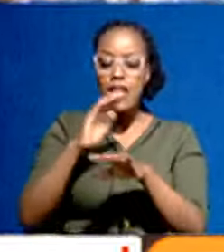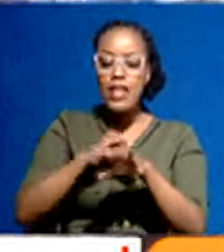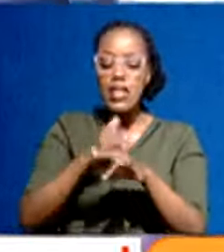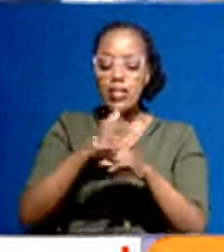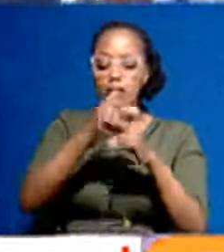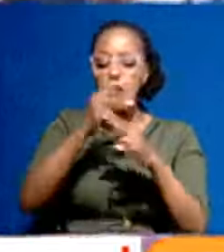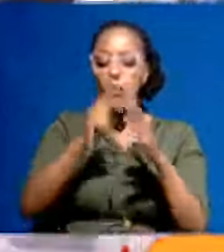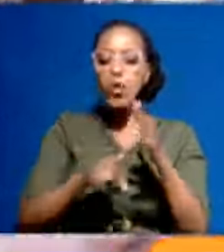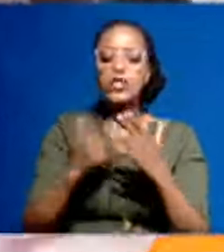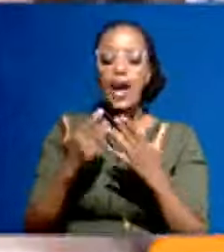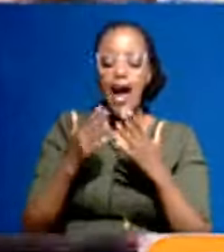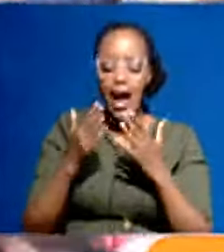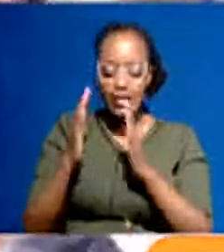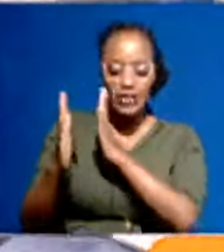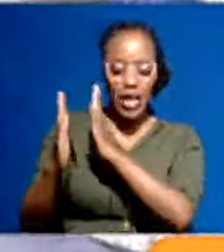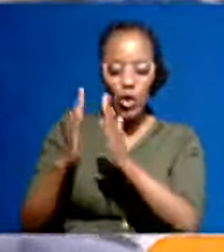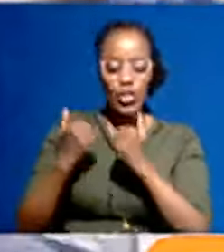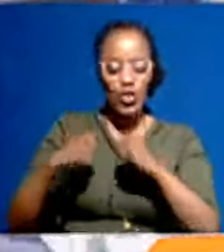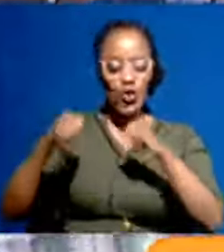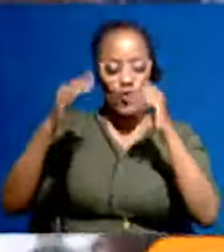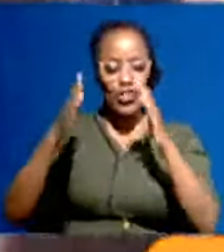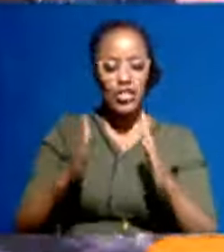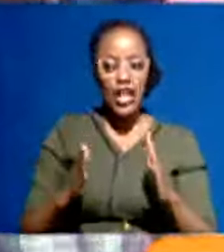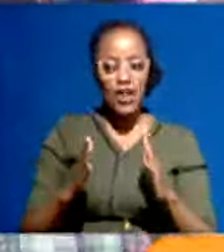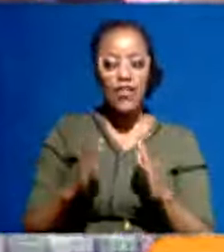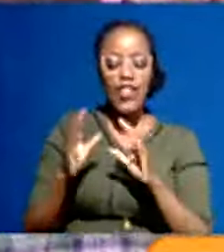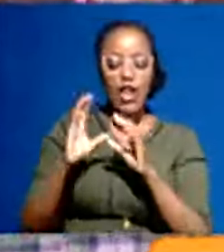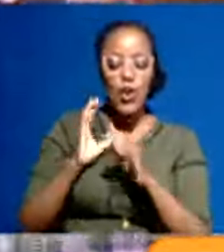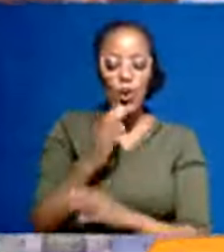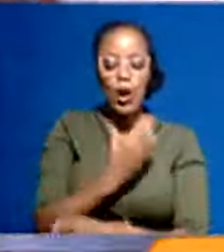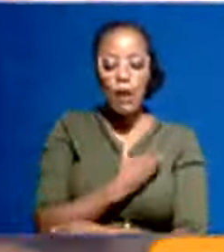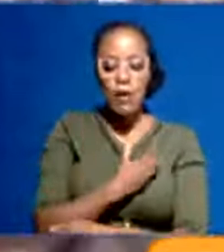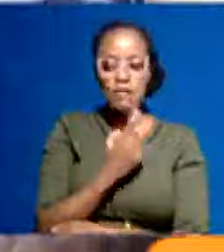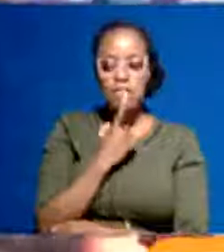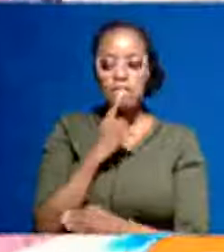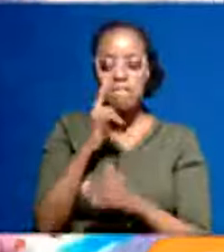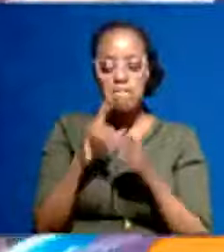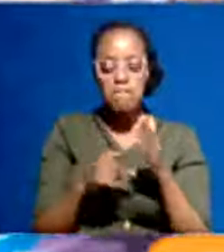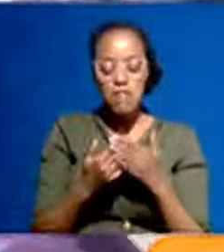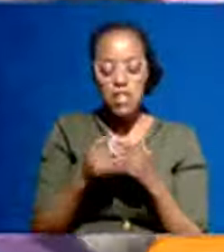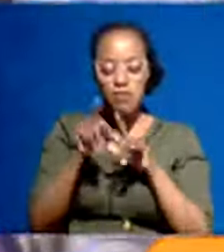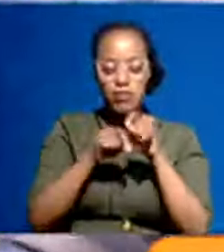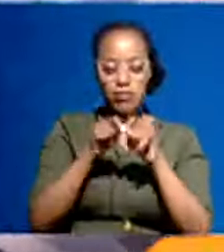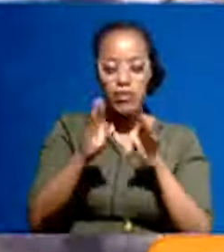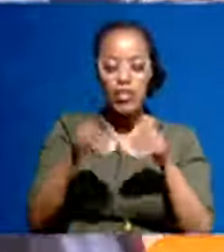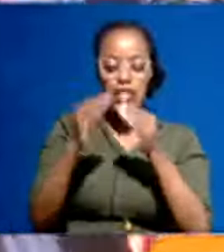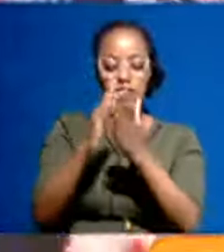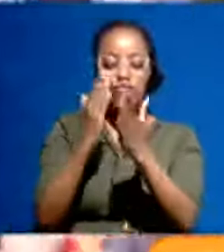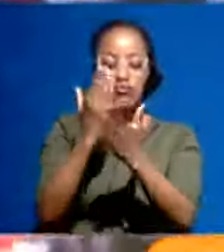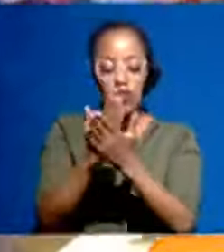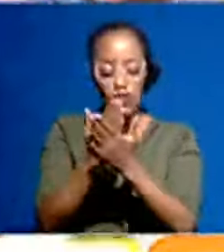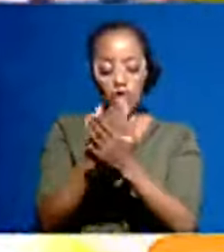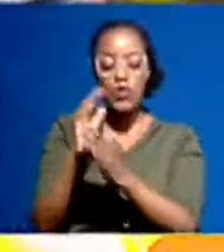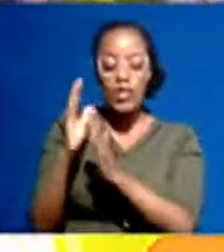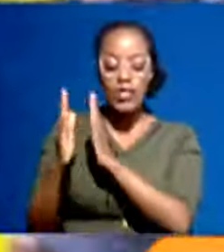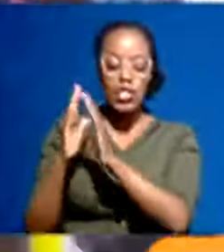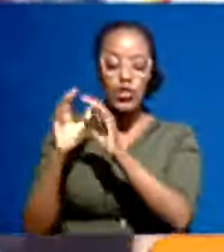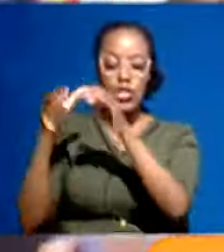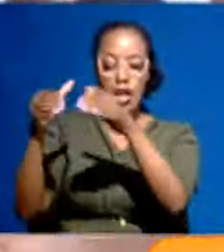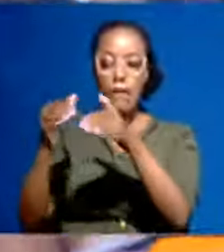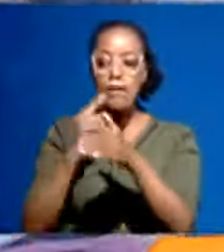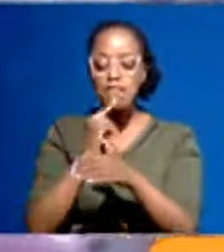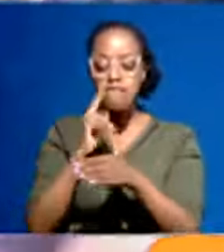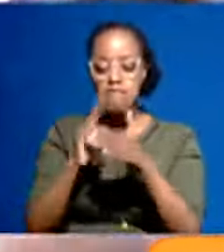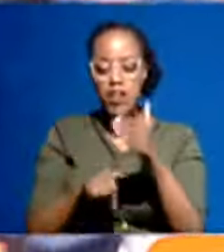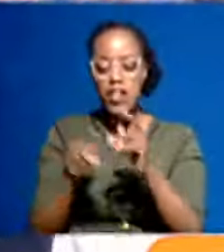officer. Mamlaka ya udhibiti wa mabawabu kwa msimamo dhabiti imetoa makataa kwa kampuni za usalama na